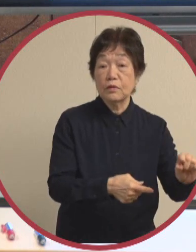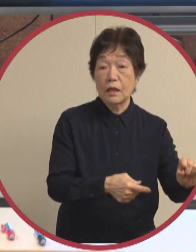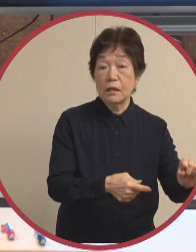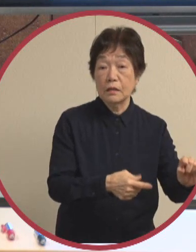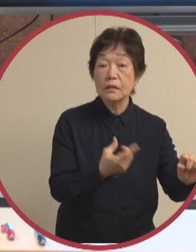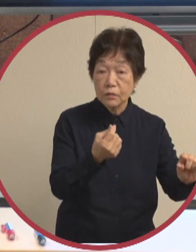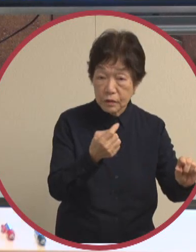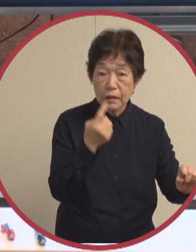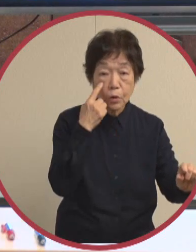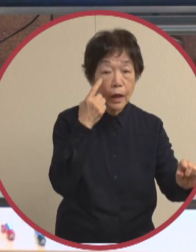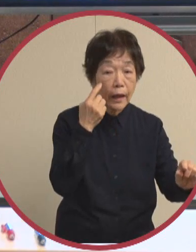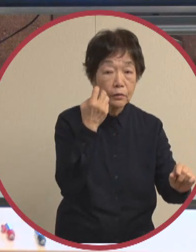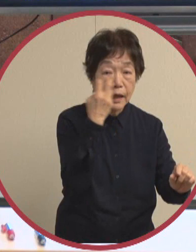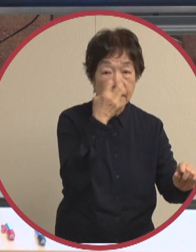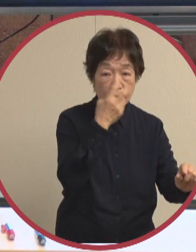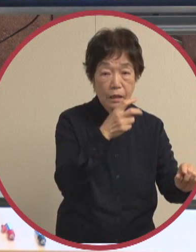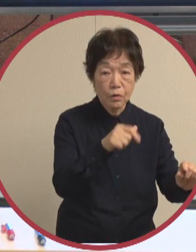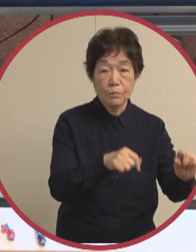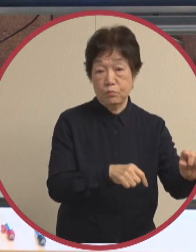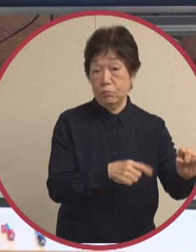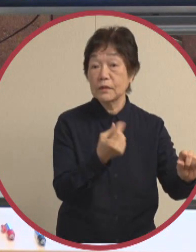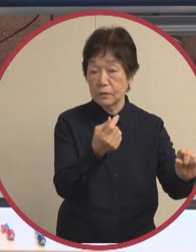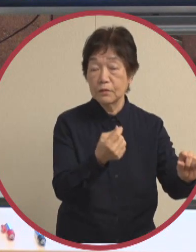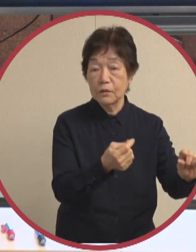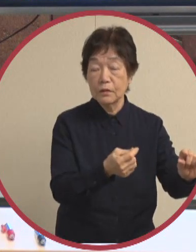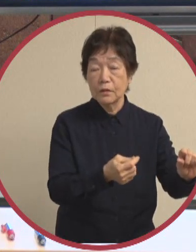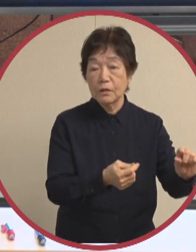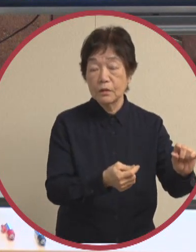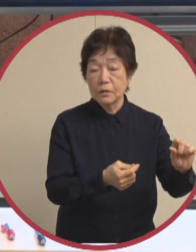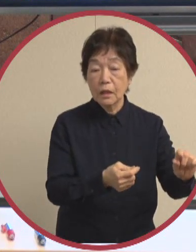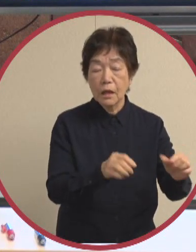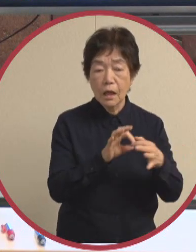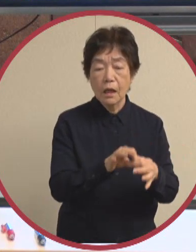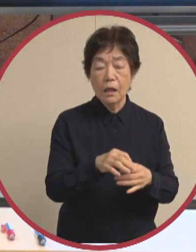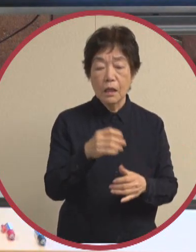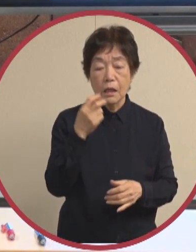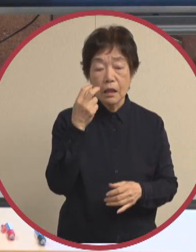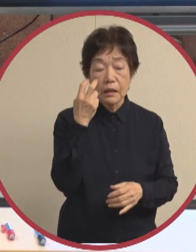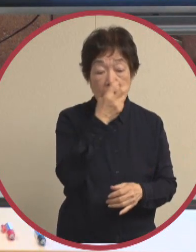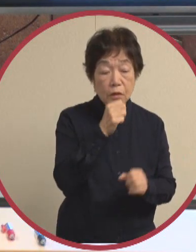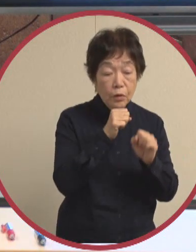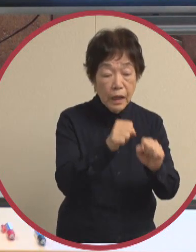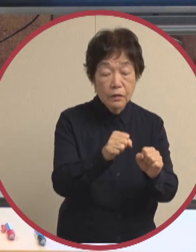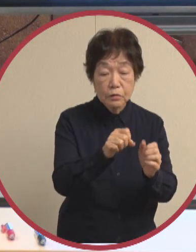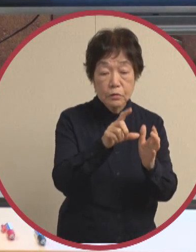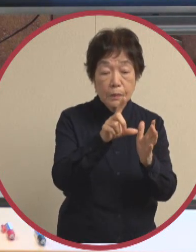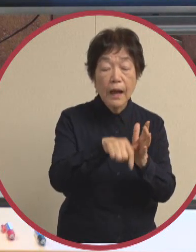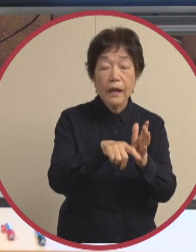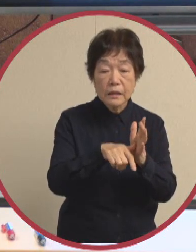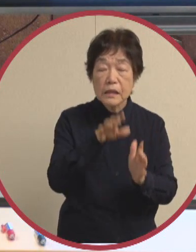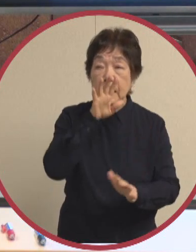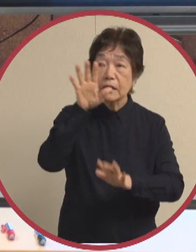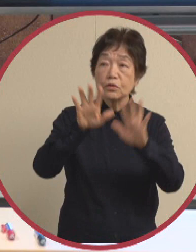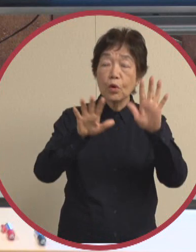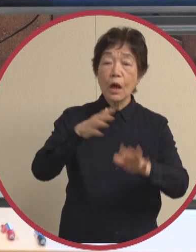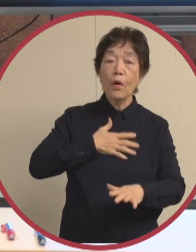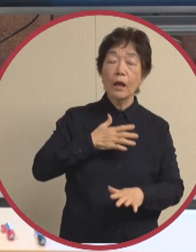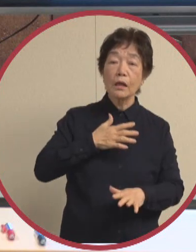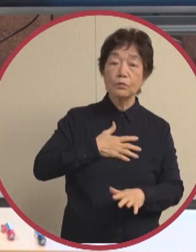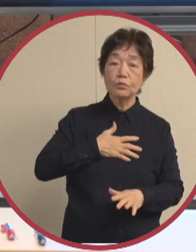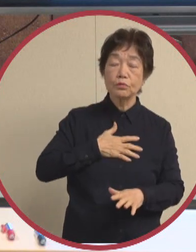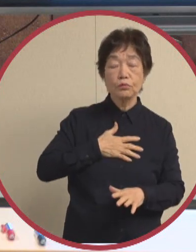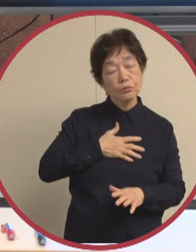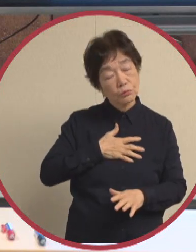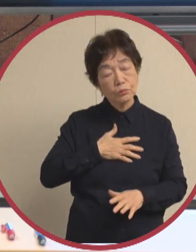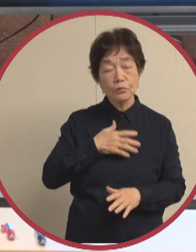このトライアル検査の実施によって。なのでその、検査を行うことによって現状が分かるなというふうに私は感